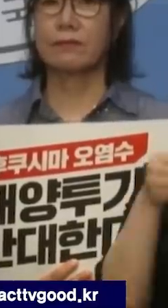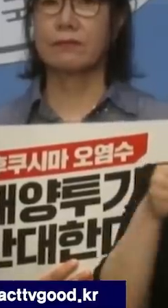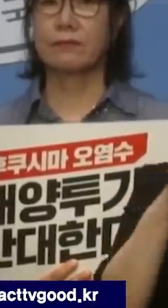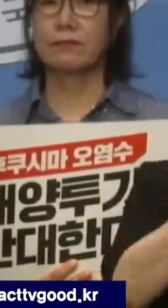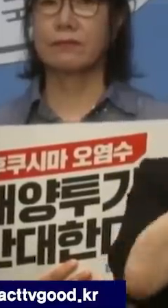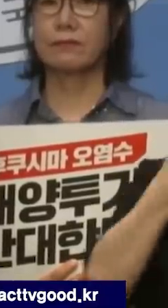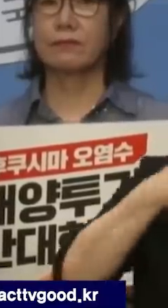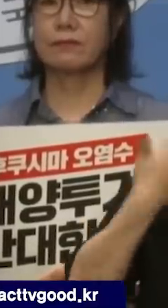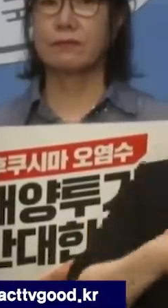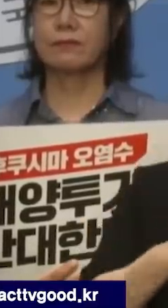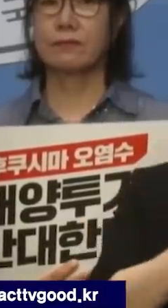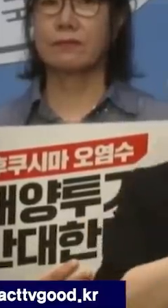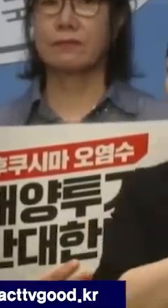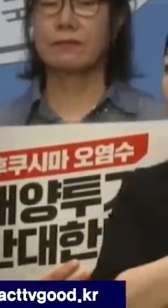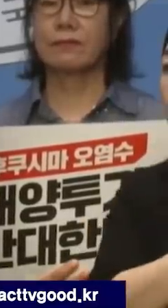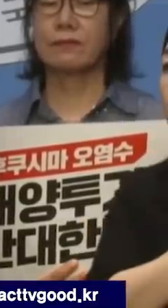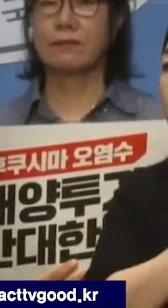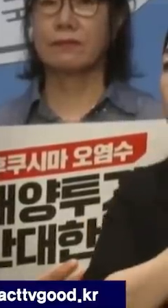안 한 채